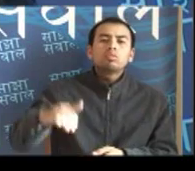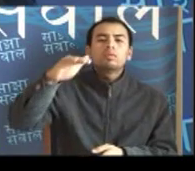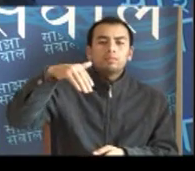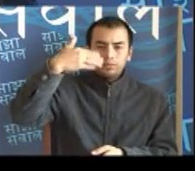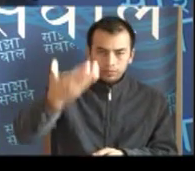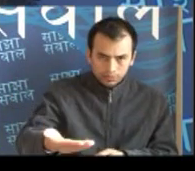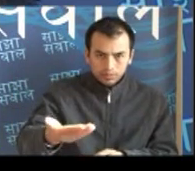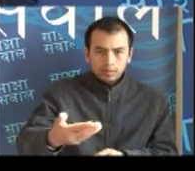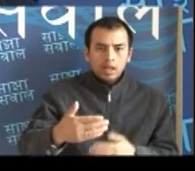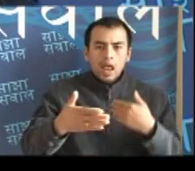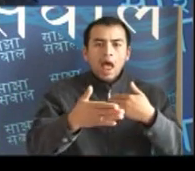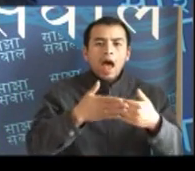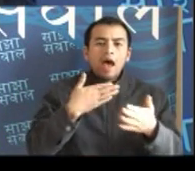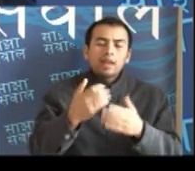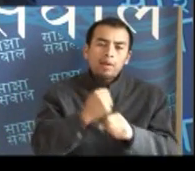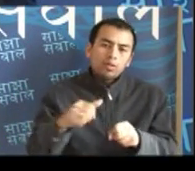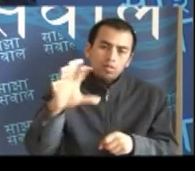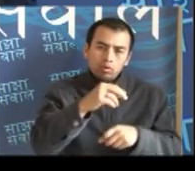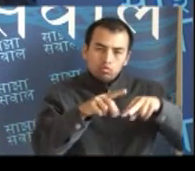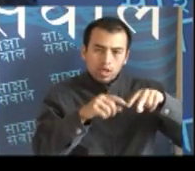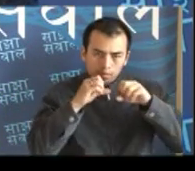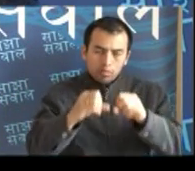भएपछि हातले गर्ने काम खुट्टाले गर्न